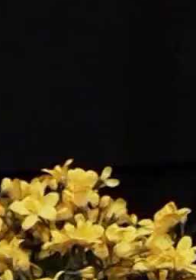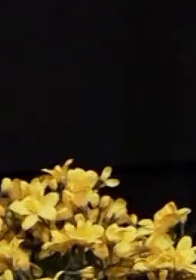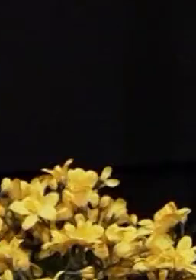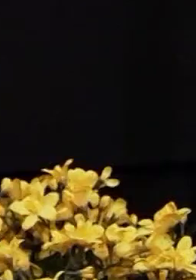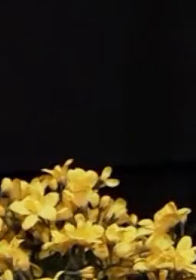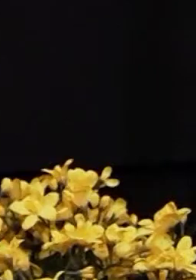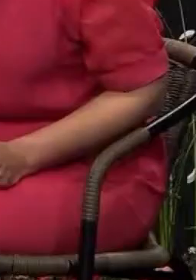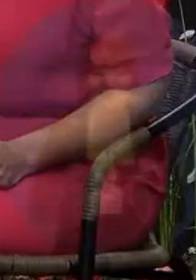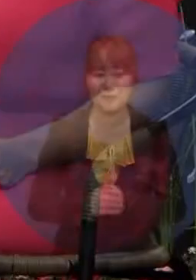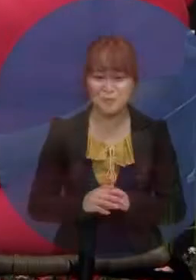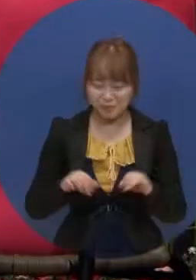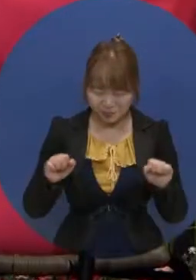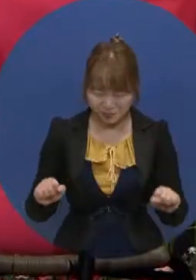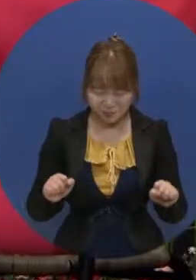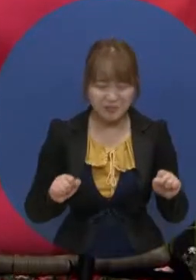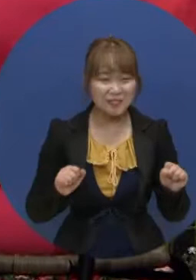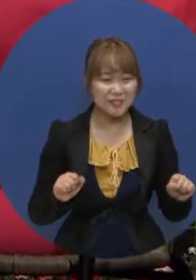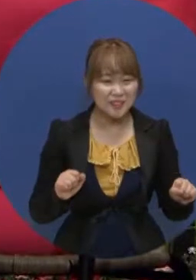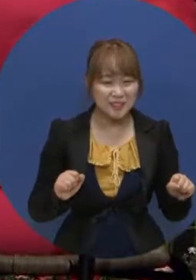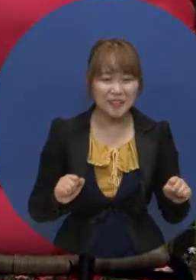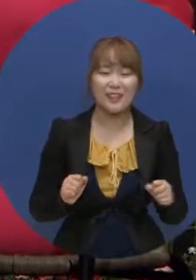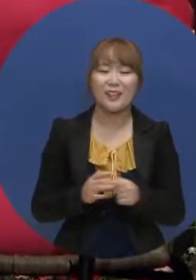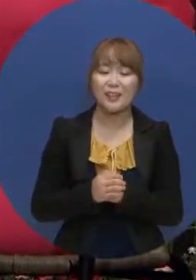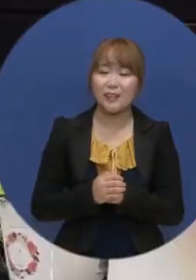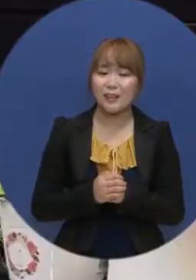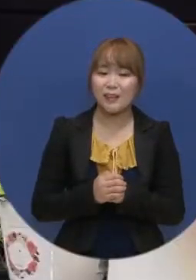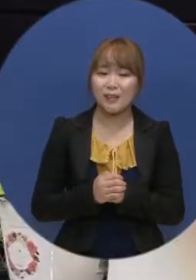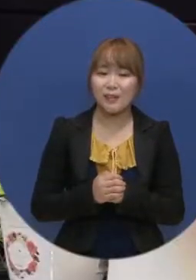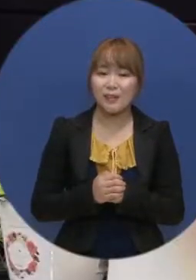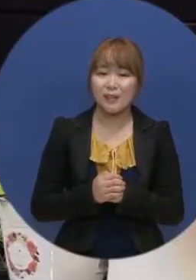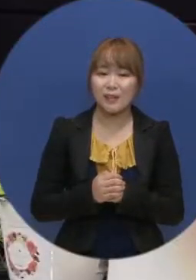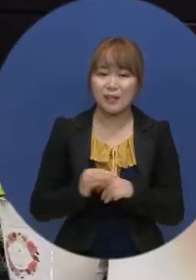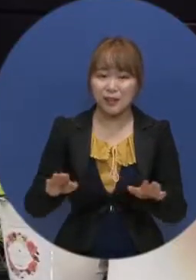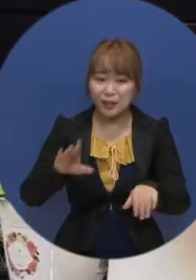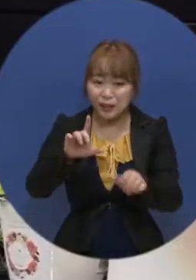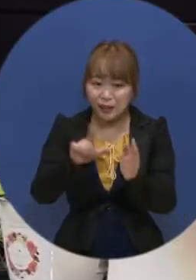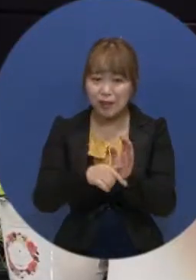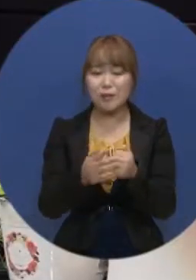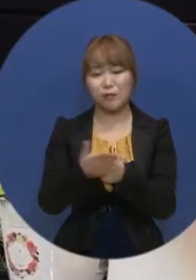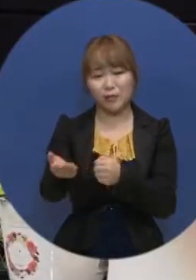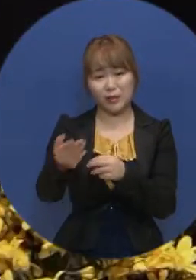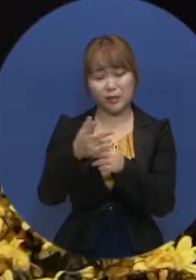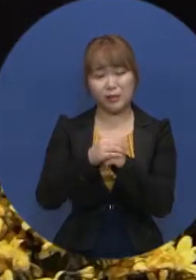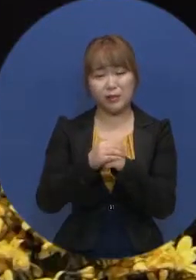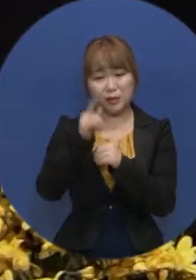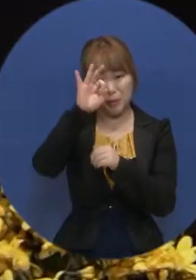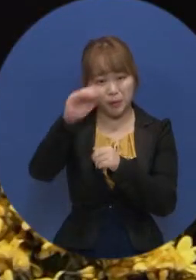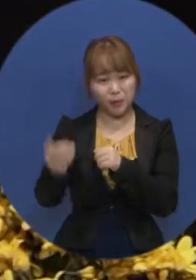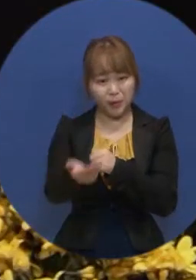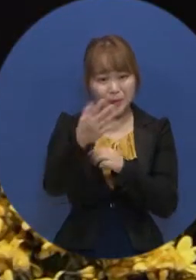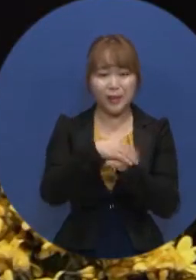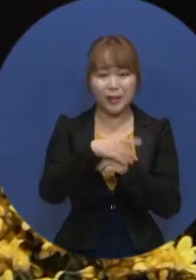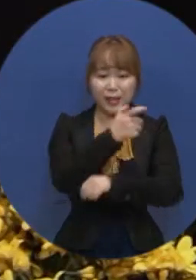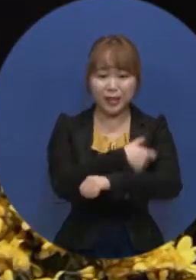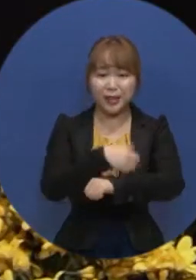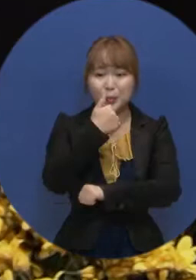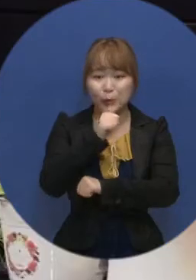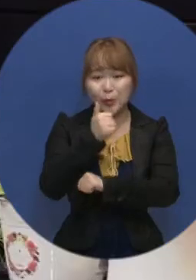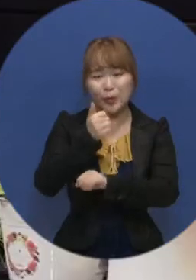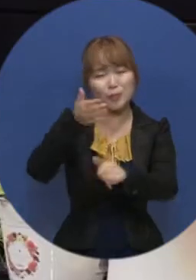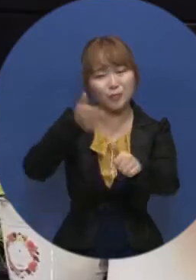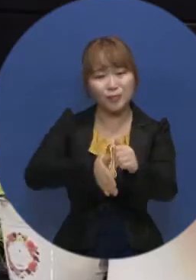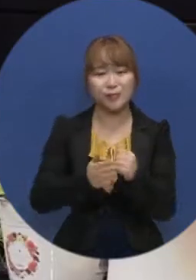네, 이사님 안녕하세요. 아, 안녕하세요. 네, 이 시간에 저희 시청자들에게 우리 이사님에 대한 소개를 좀 해주셨으면